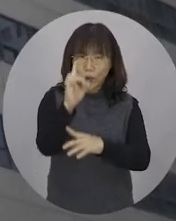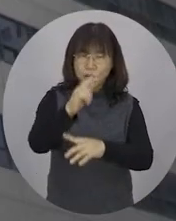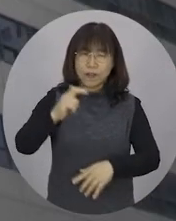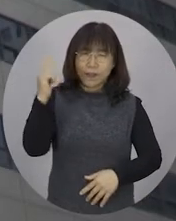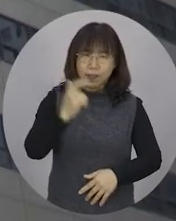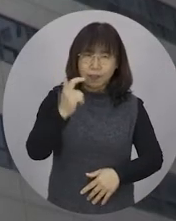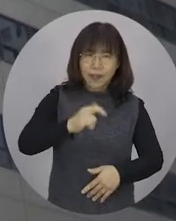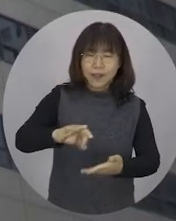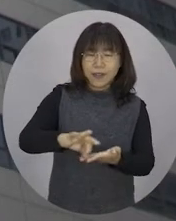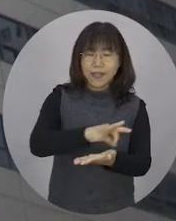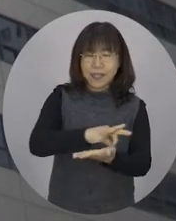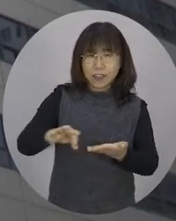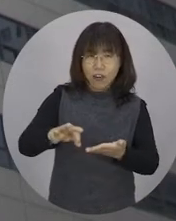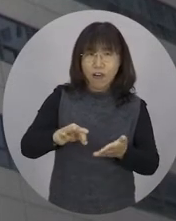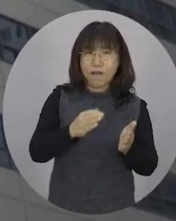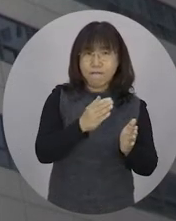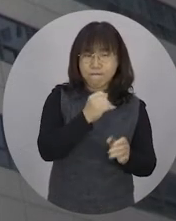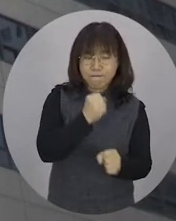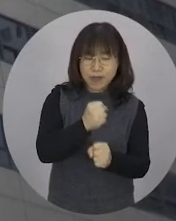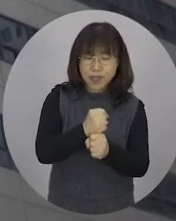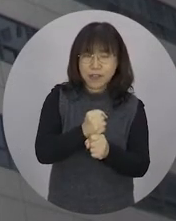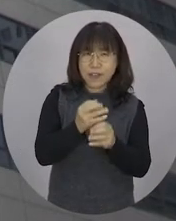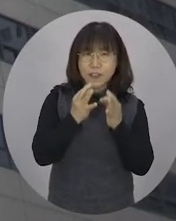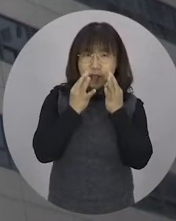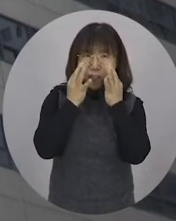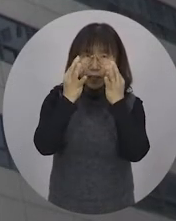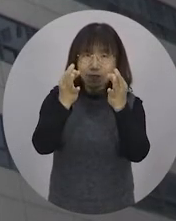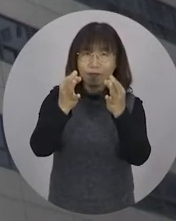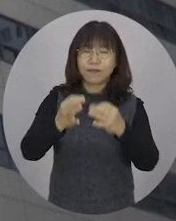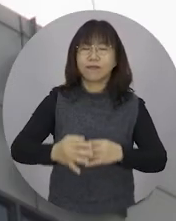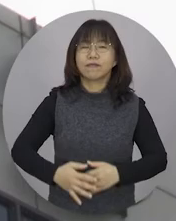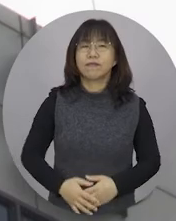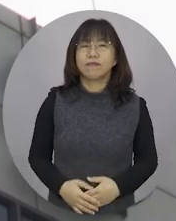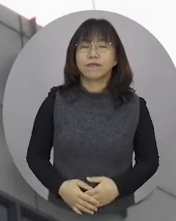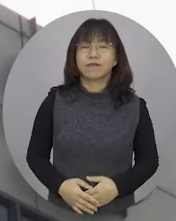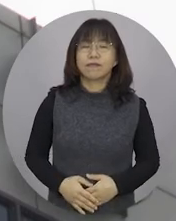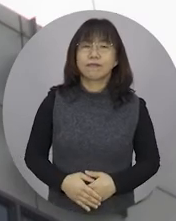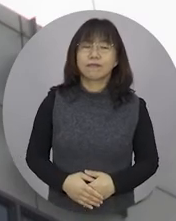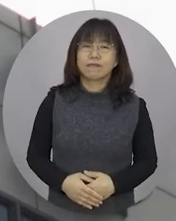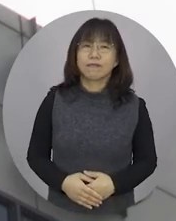효율성을 더욱 높여 탄탄한 지방재정을 만들기 위해 최선을 다할 예정입니다.